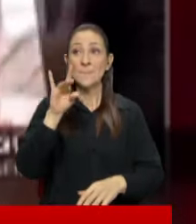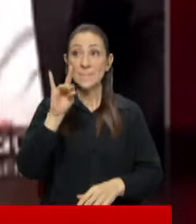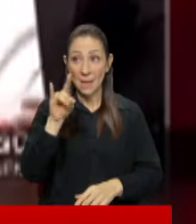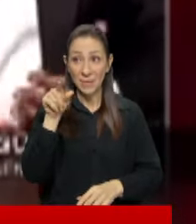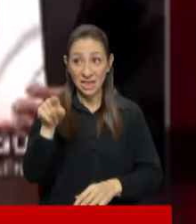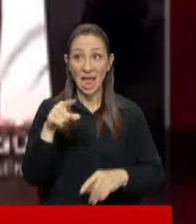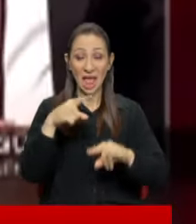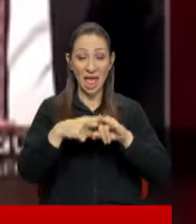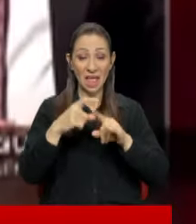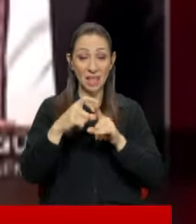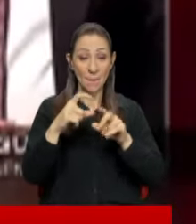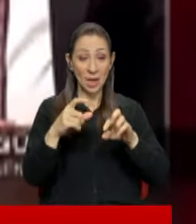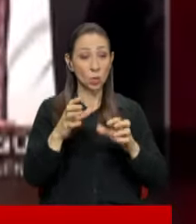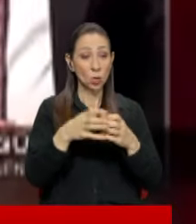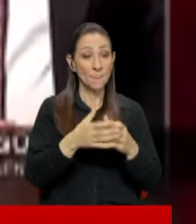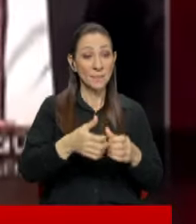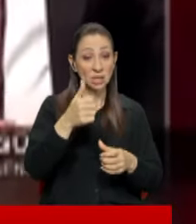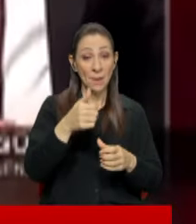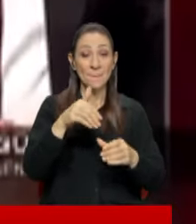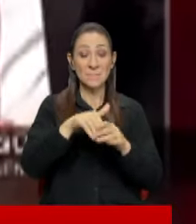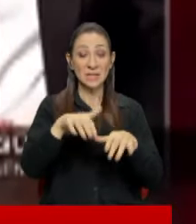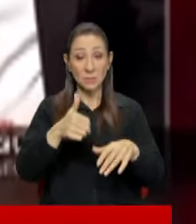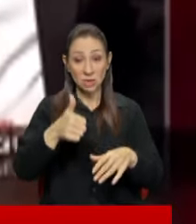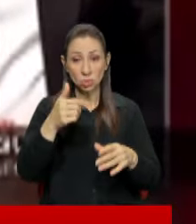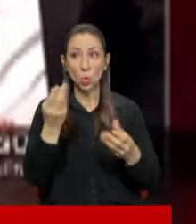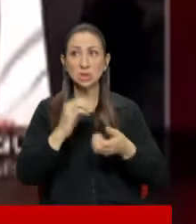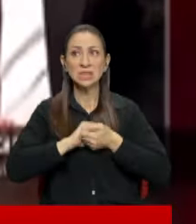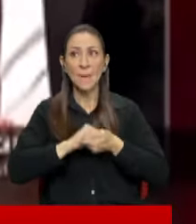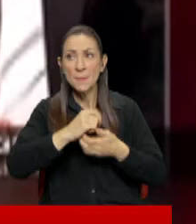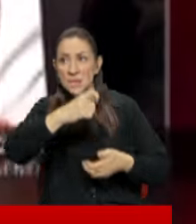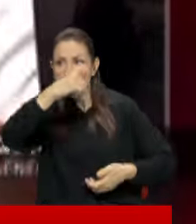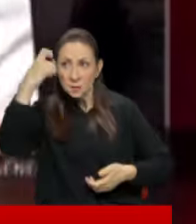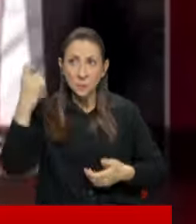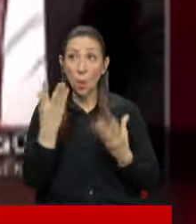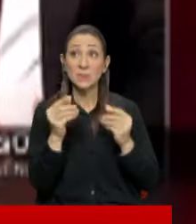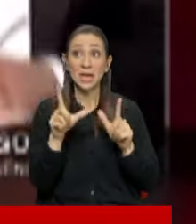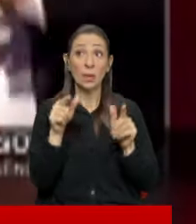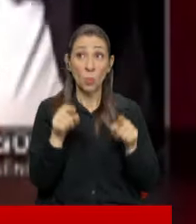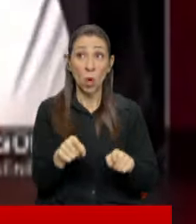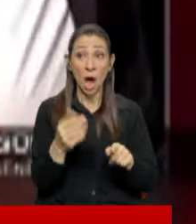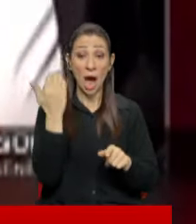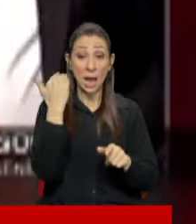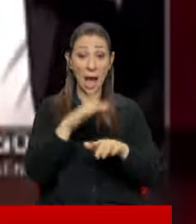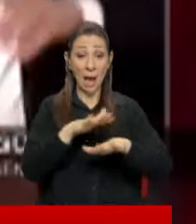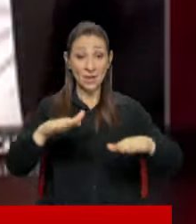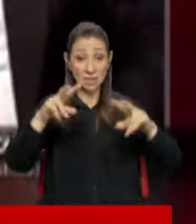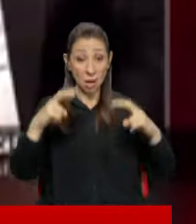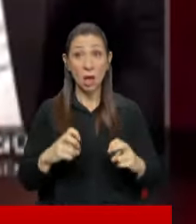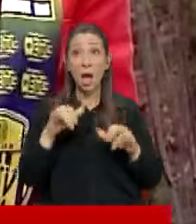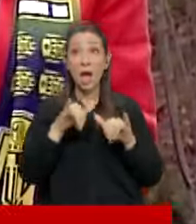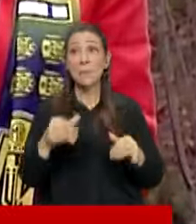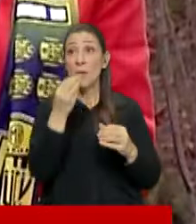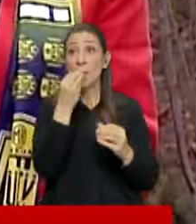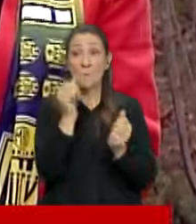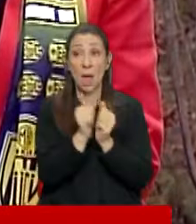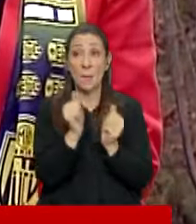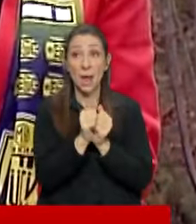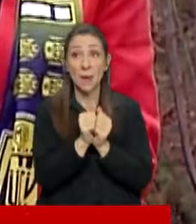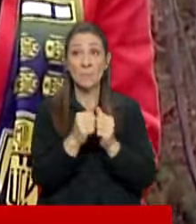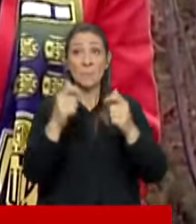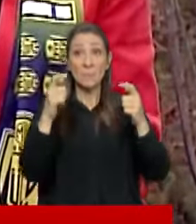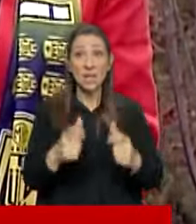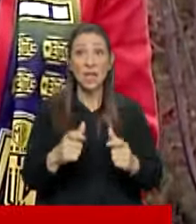MHP'nin, HDP'nin grup başkan vekilleri, meclis başkan vekilleri çok samimidir. Olması gereken de budur. Arkada aynı masada her akşam yemek yeriz. Meydandan